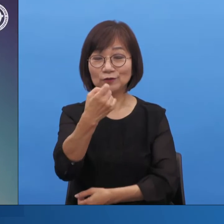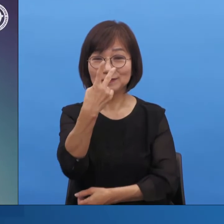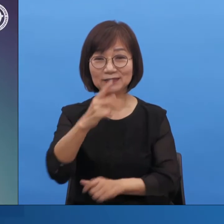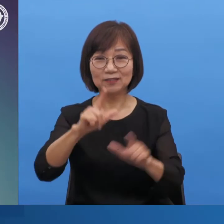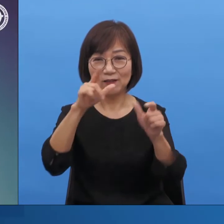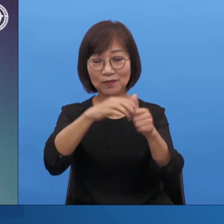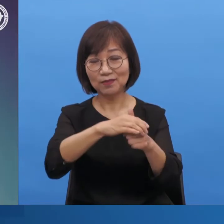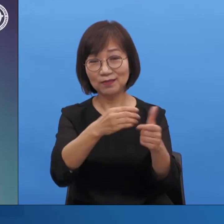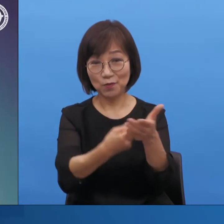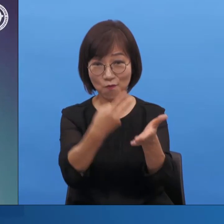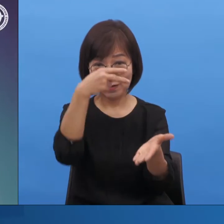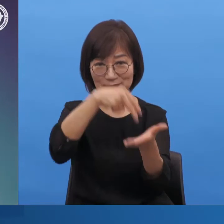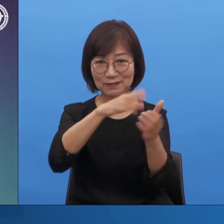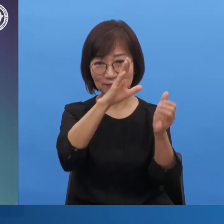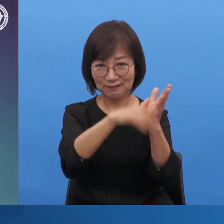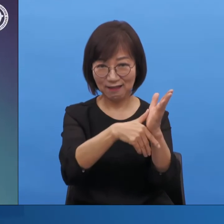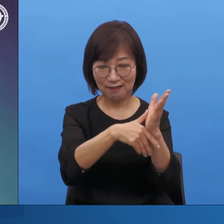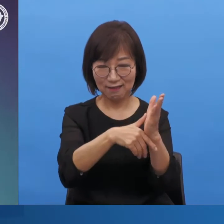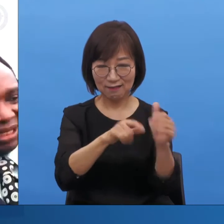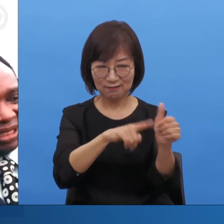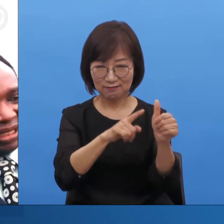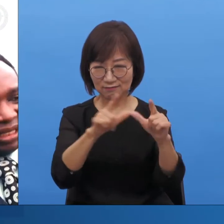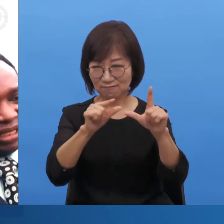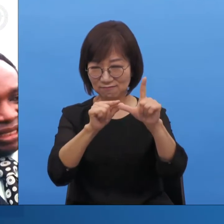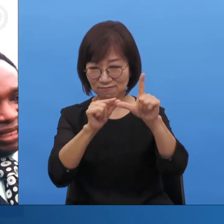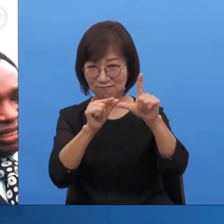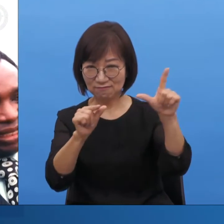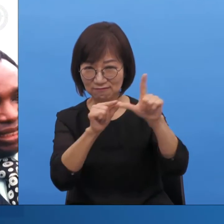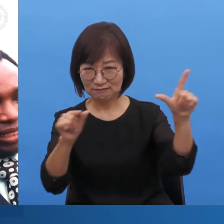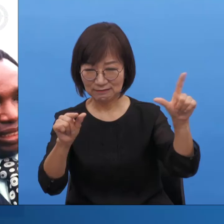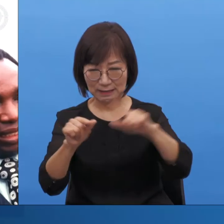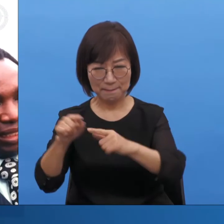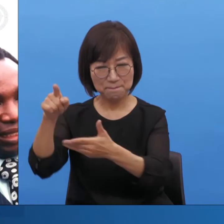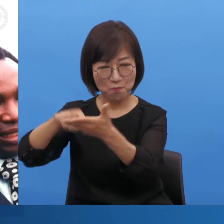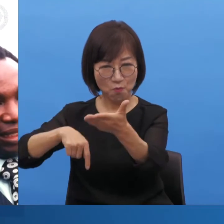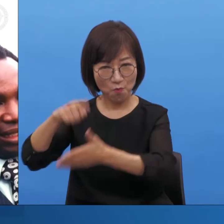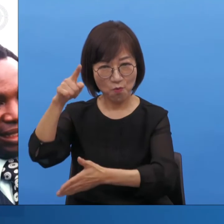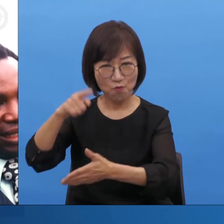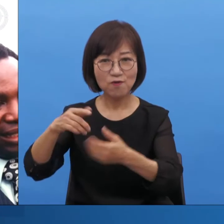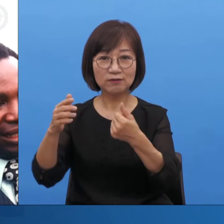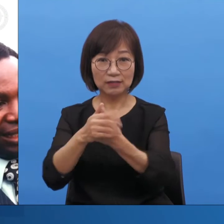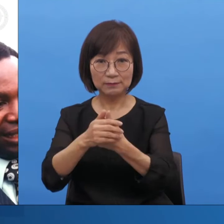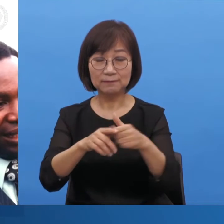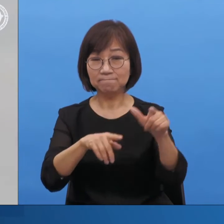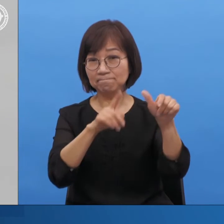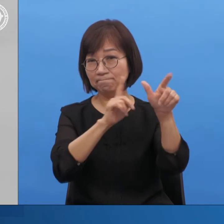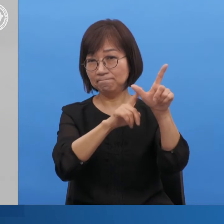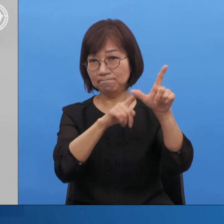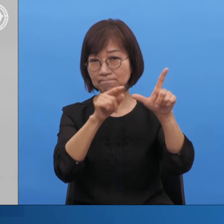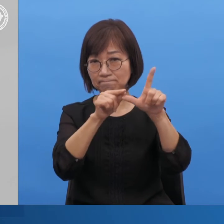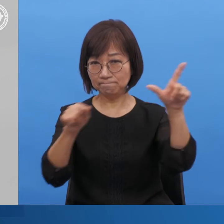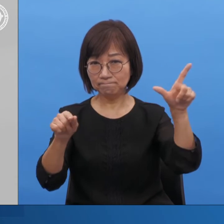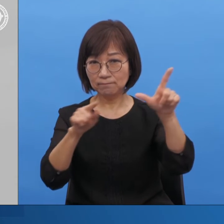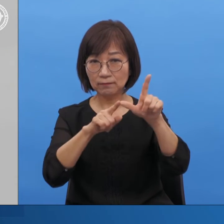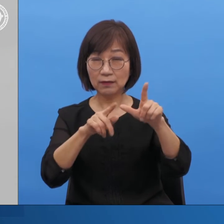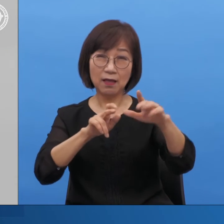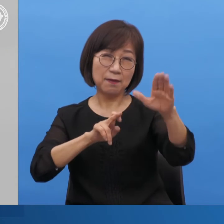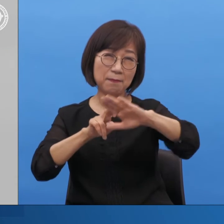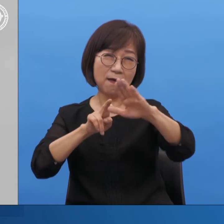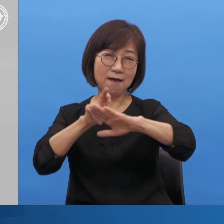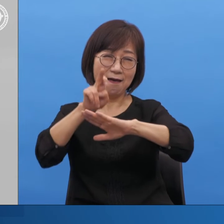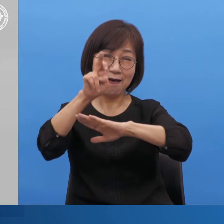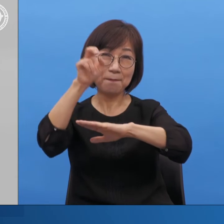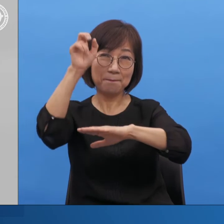정권을 잡은 후투족은 보복에 나서게 되고 1994년 4월 후투족 출신 대통령이 탄 비행기가 미사일 공격으로 격추되는